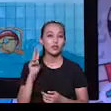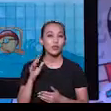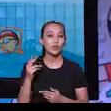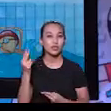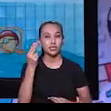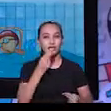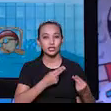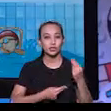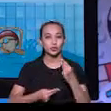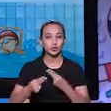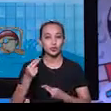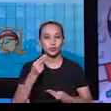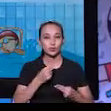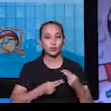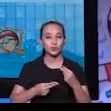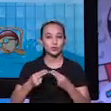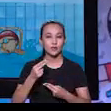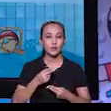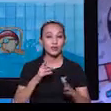нарисовал пейзаж.